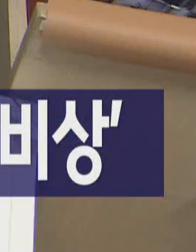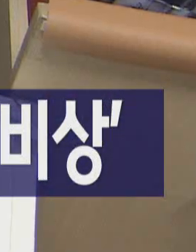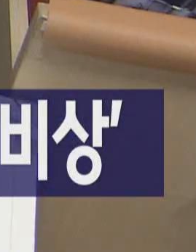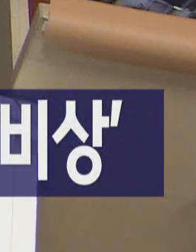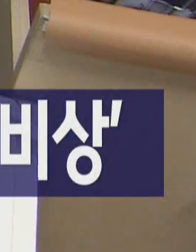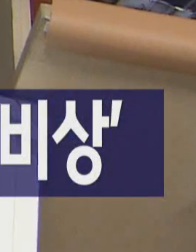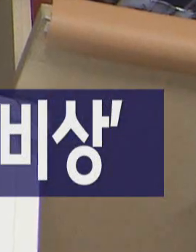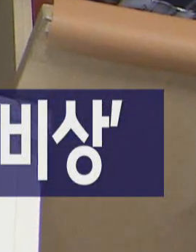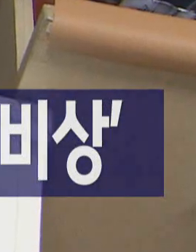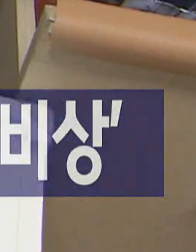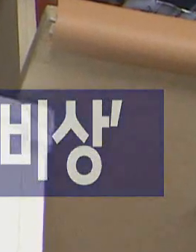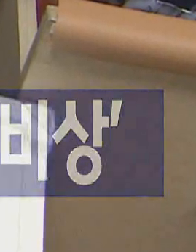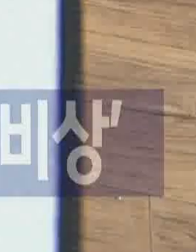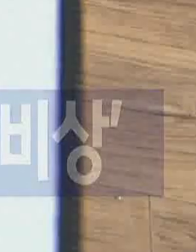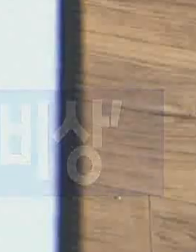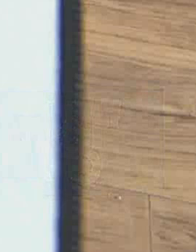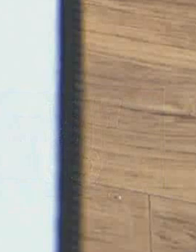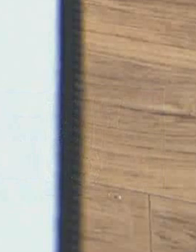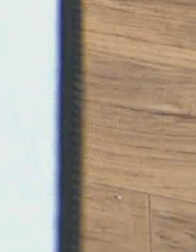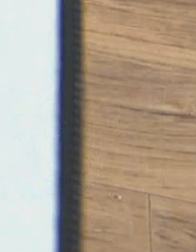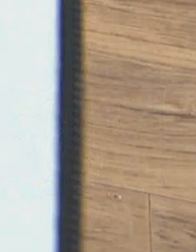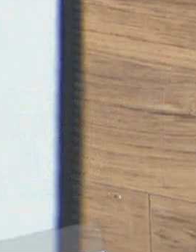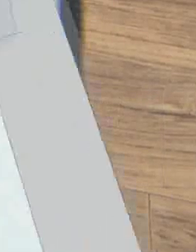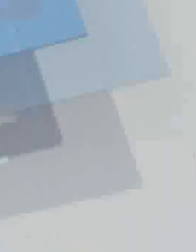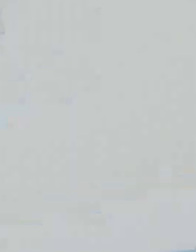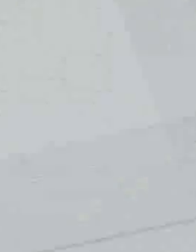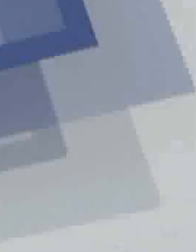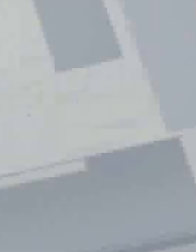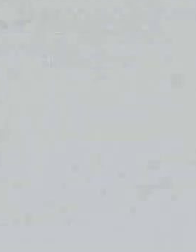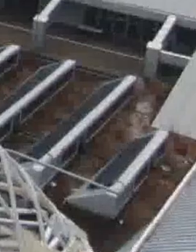크게 감소해 혈액 수급에 비상이 걸렸습니다.